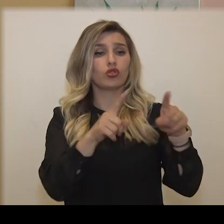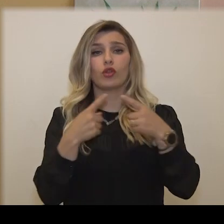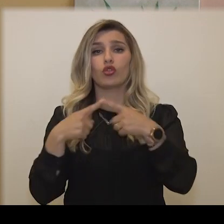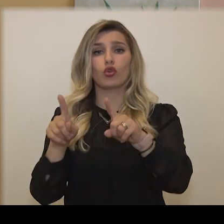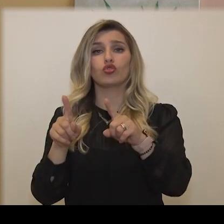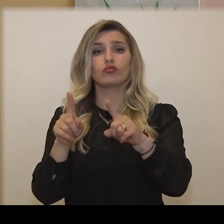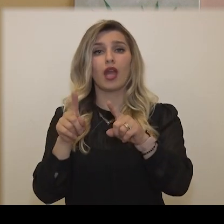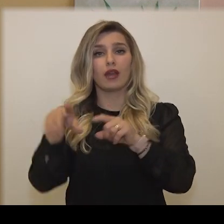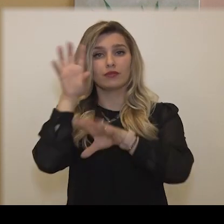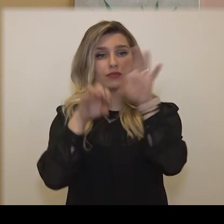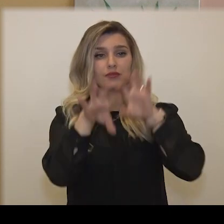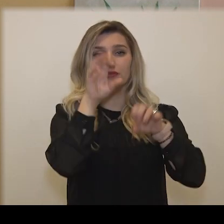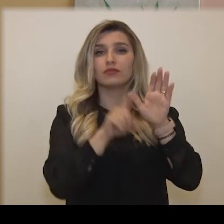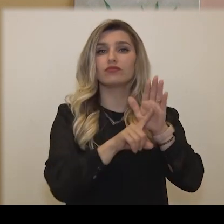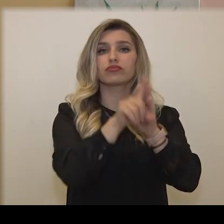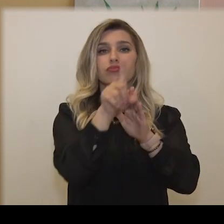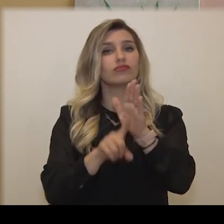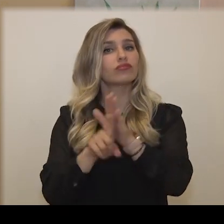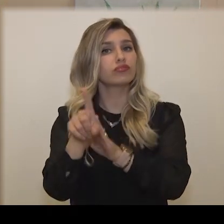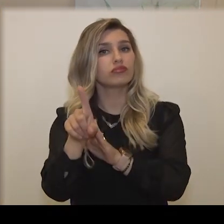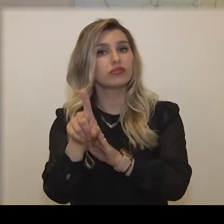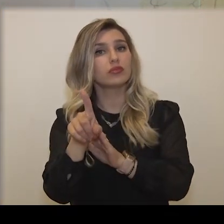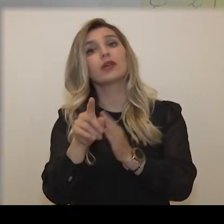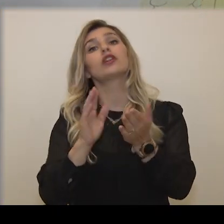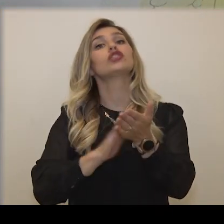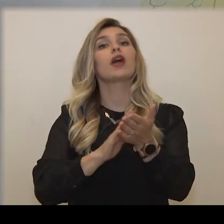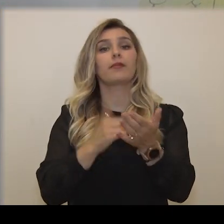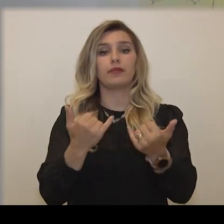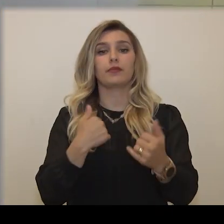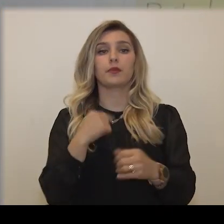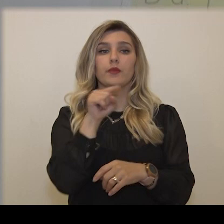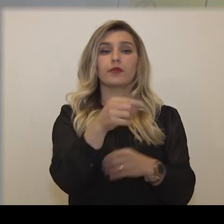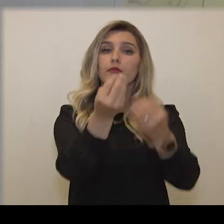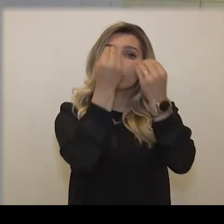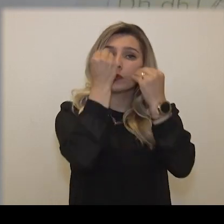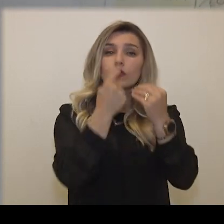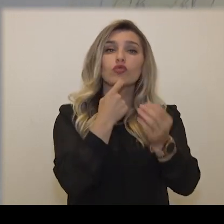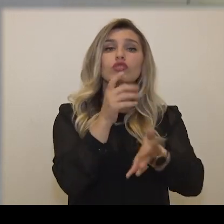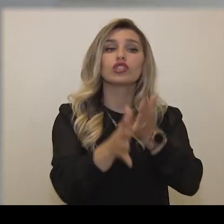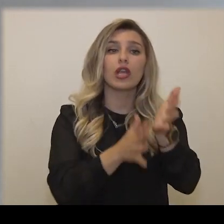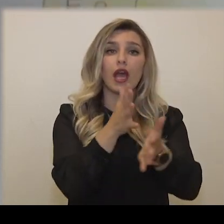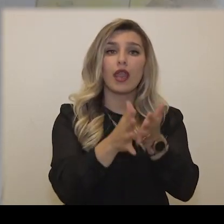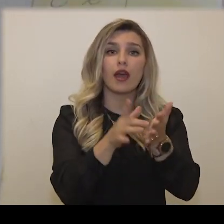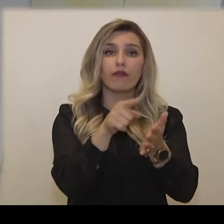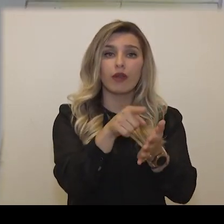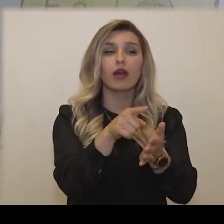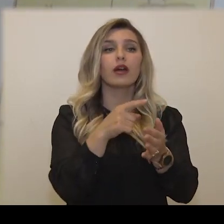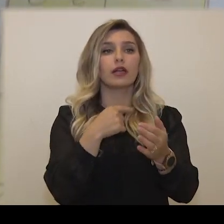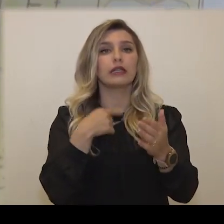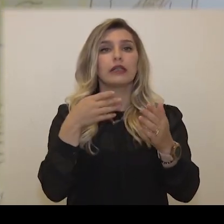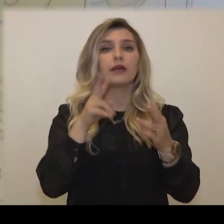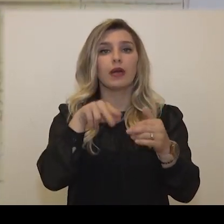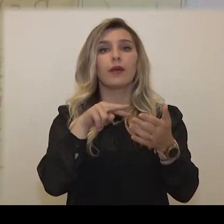të zhvillimit të saj. Edhe ne, gjithsa shkojmë për shembull në trajnimet gjuhës së shenjave, hasim ne kundërthanin e